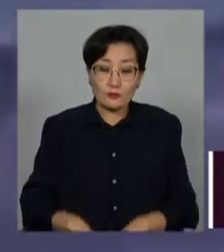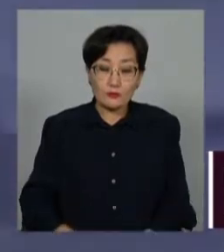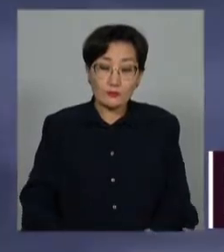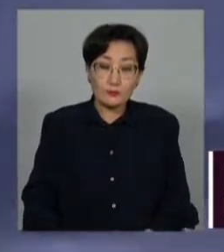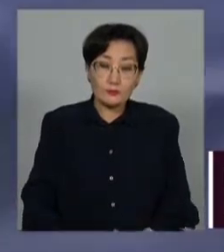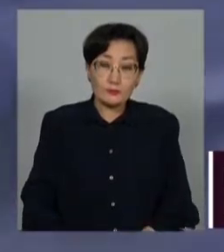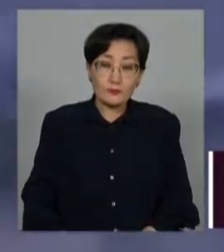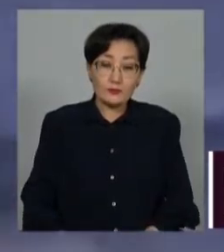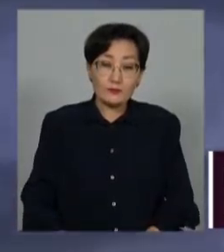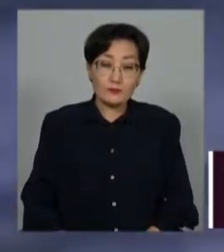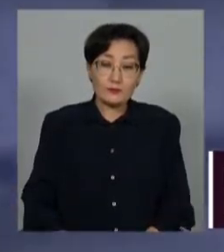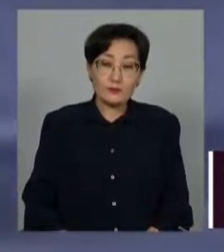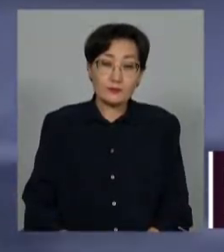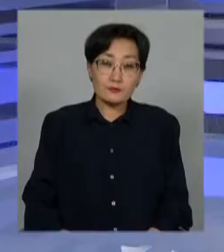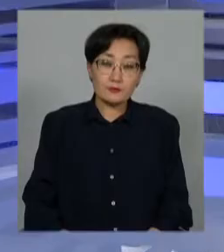мүмкін.